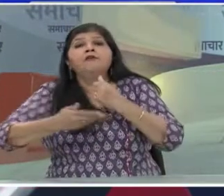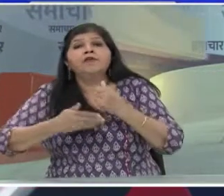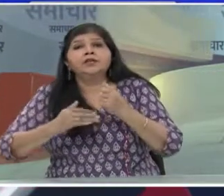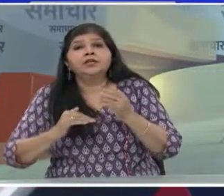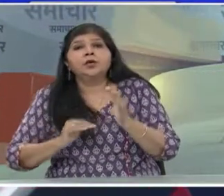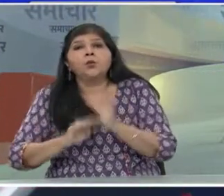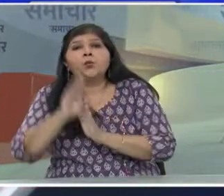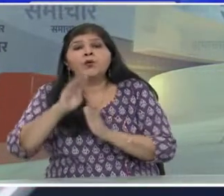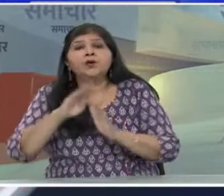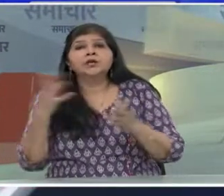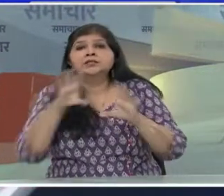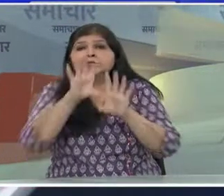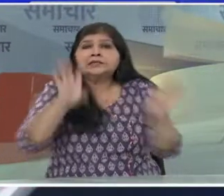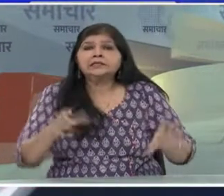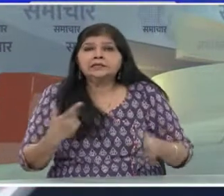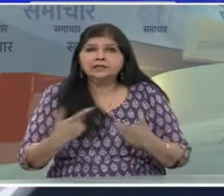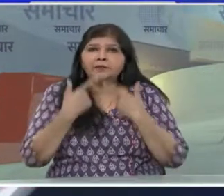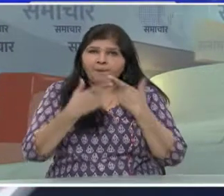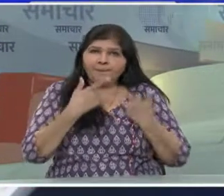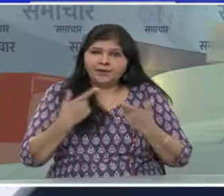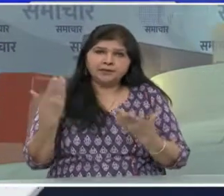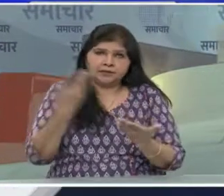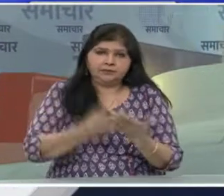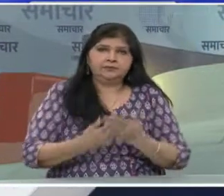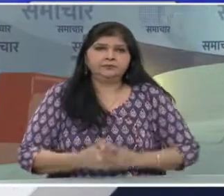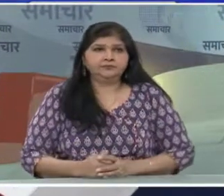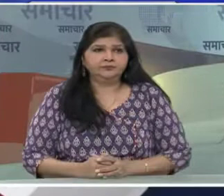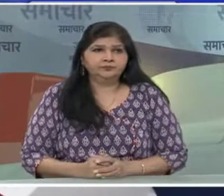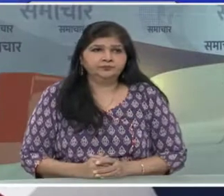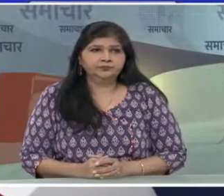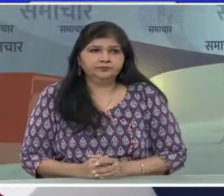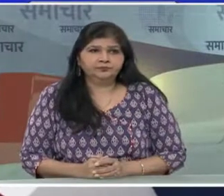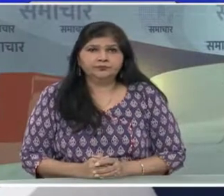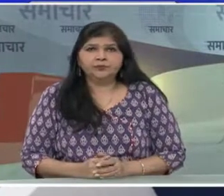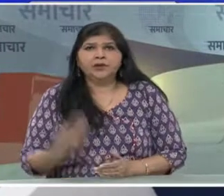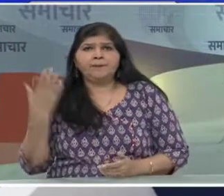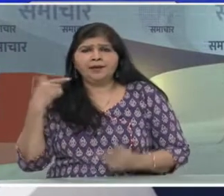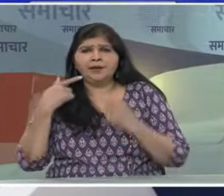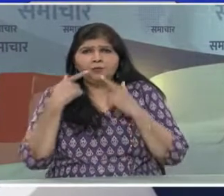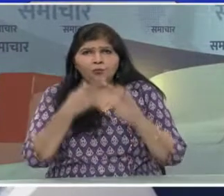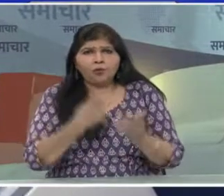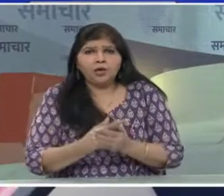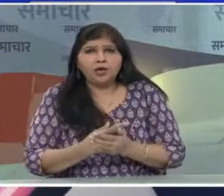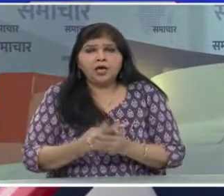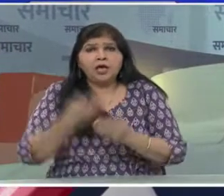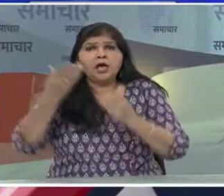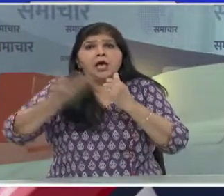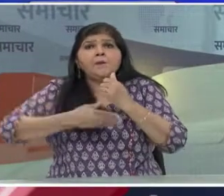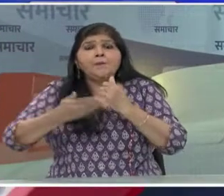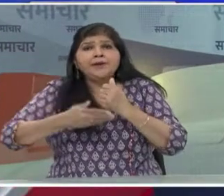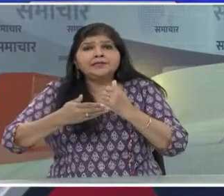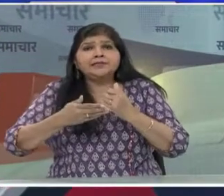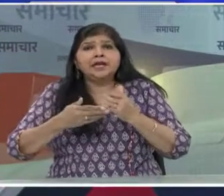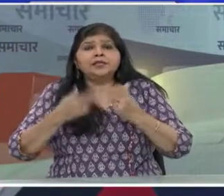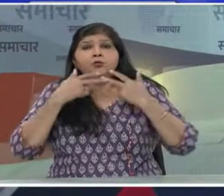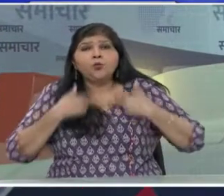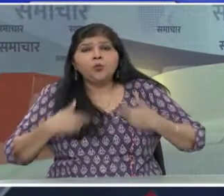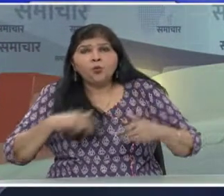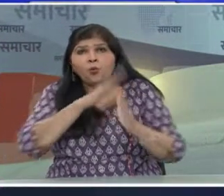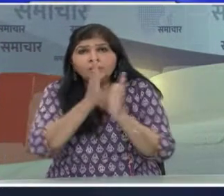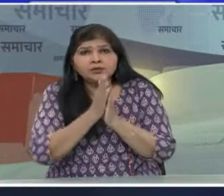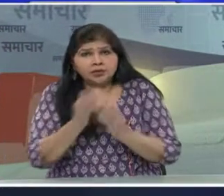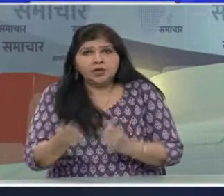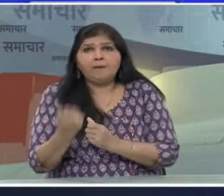किन किन क्षेत्रों में खर्च की जाएगी, इसके बारे में अगर कोई ब्यौरा? जैसे मैंने आपको कहा कि पंचायती राज संस्थानों को